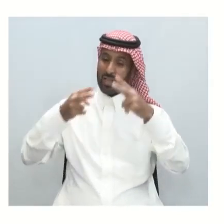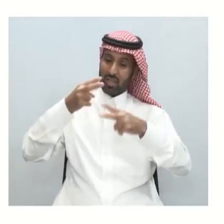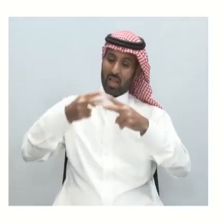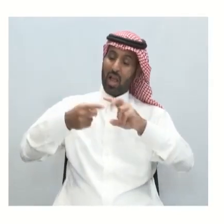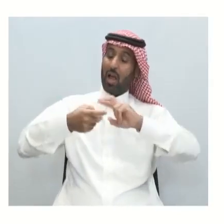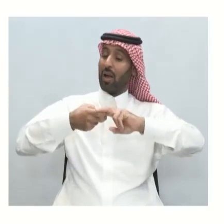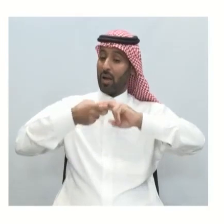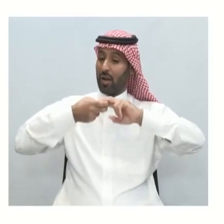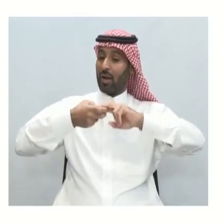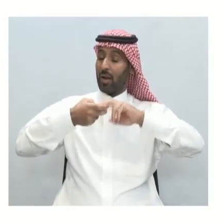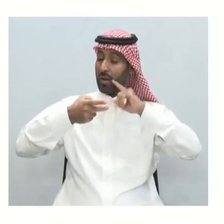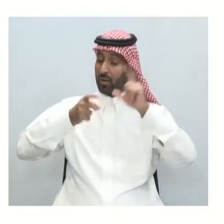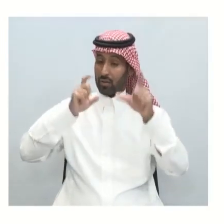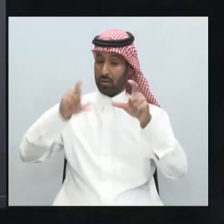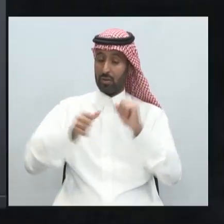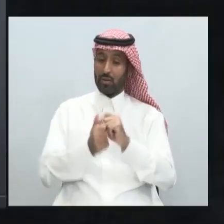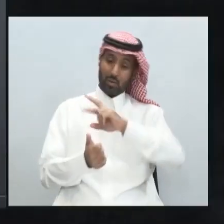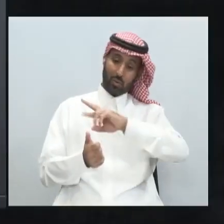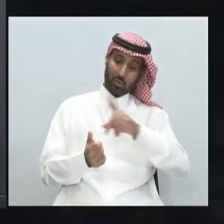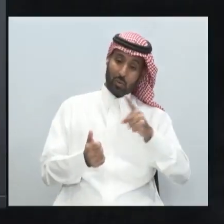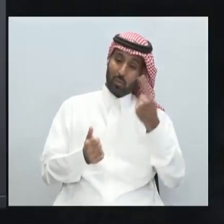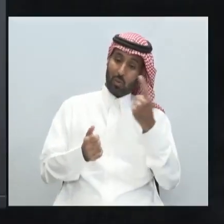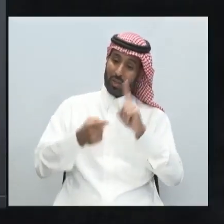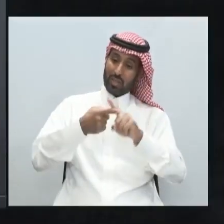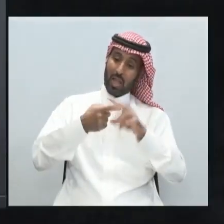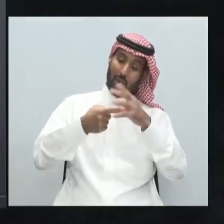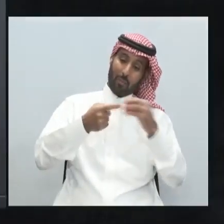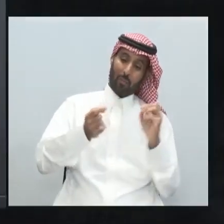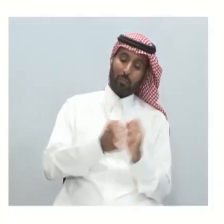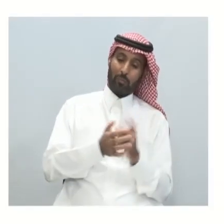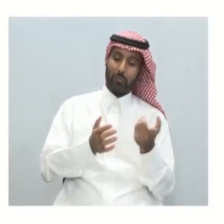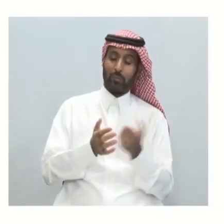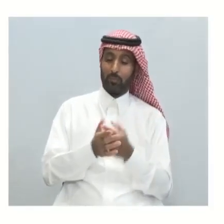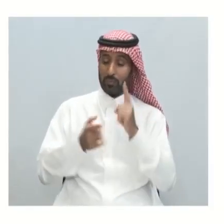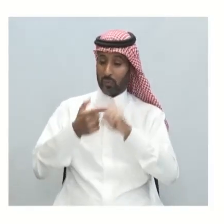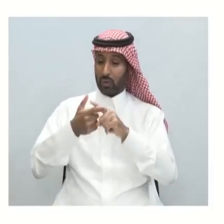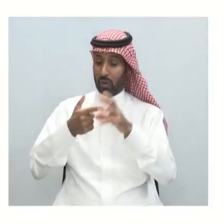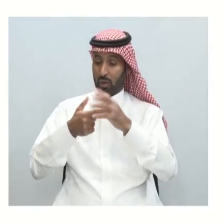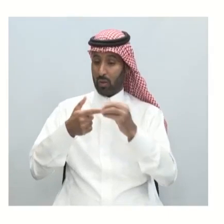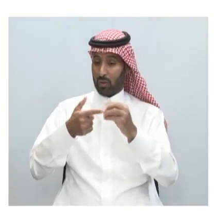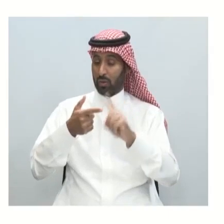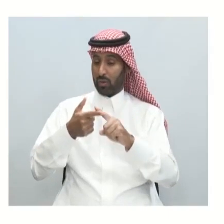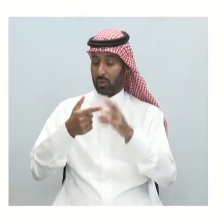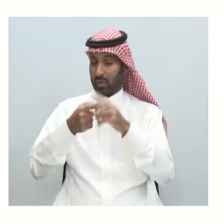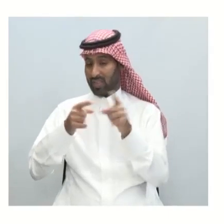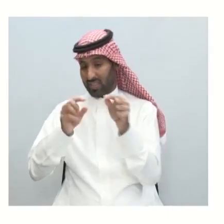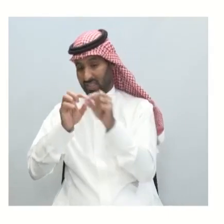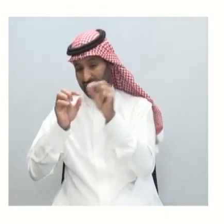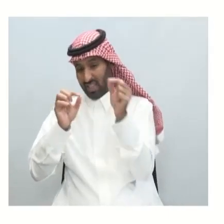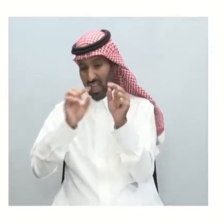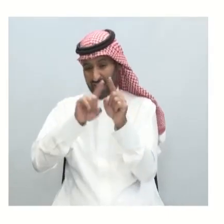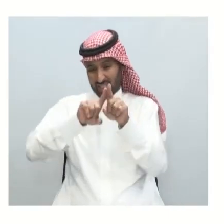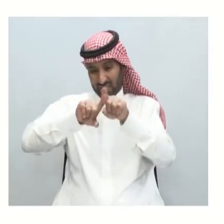القطب ثنائيه القطب معناها جزء موجب جزء سالب اذا هي شحنه جزئيه سالبه عند طرف الذره